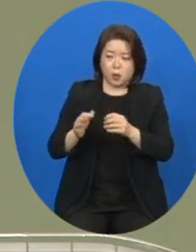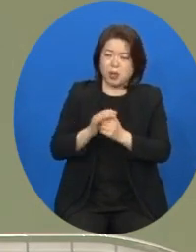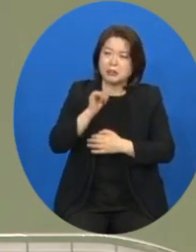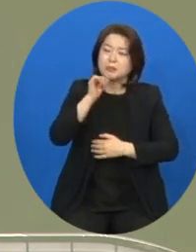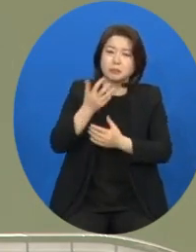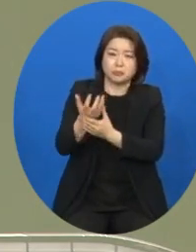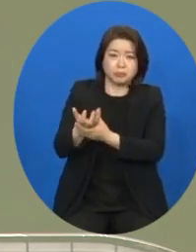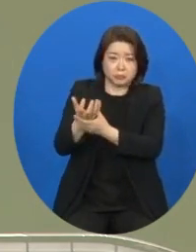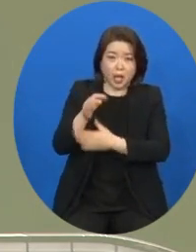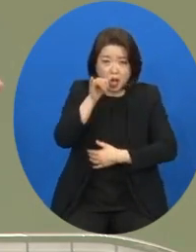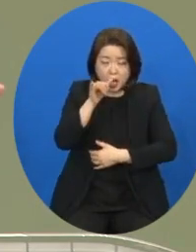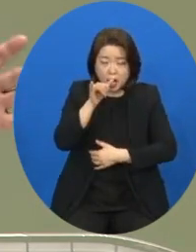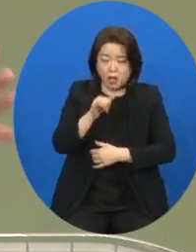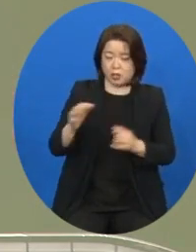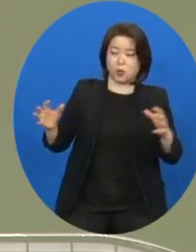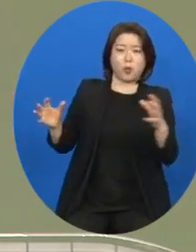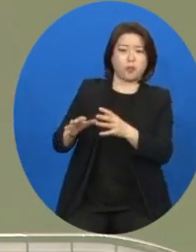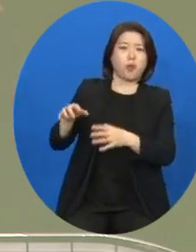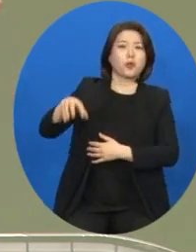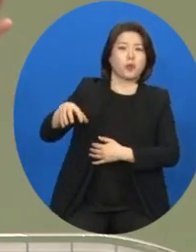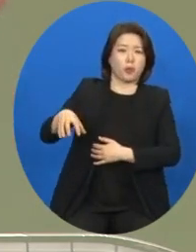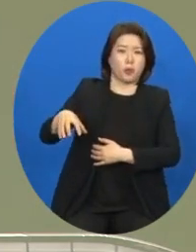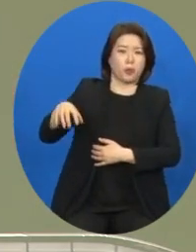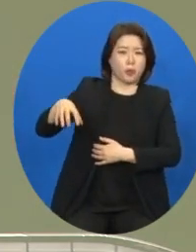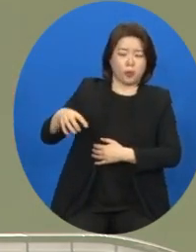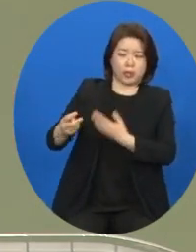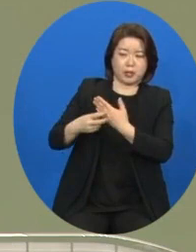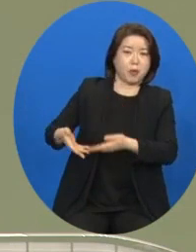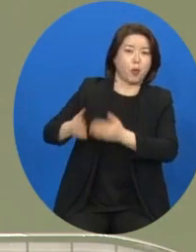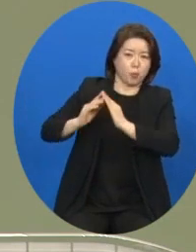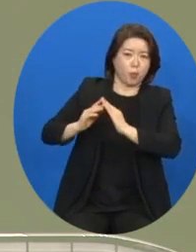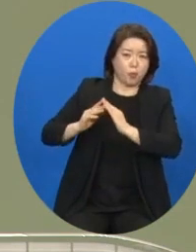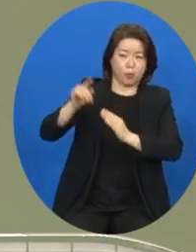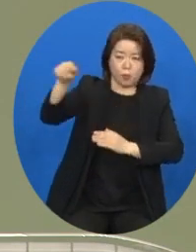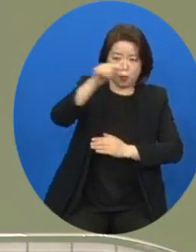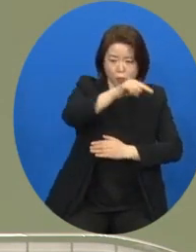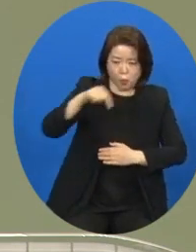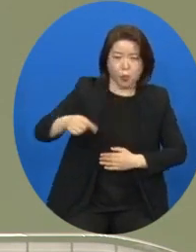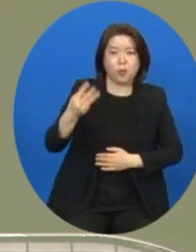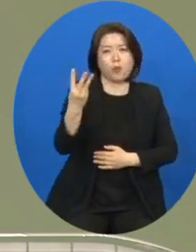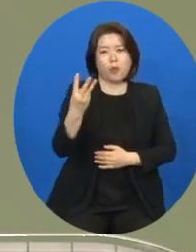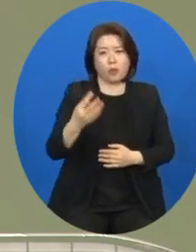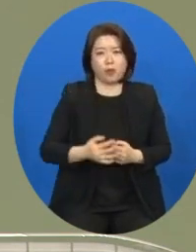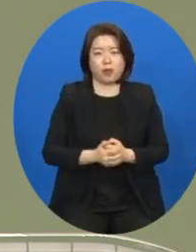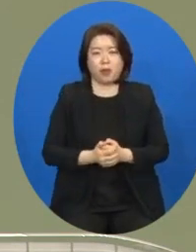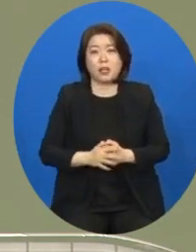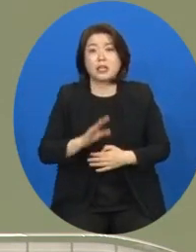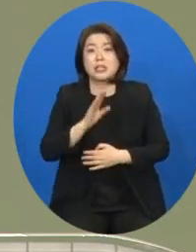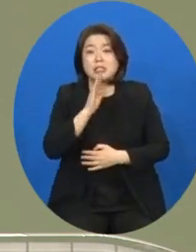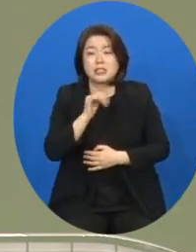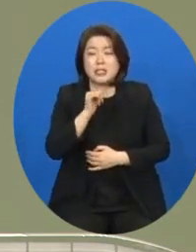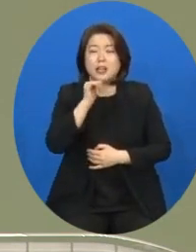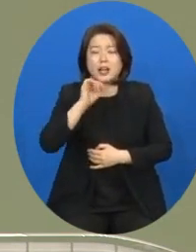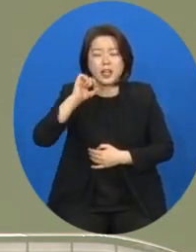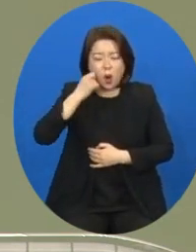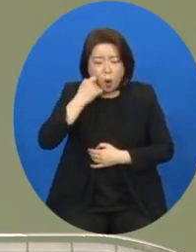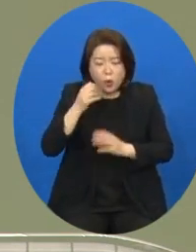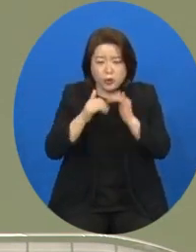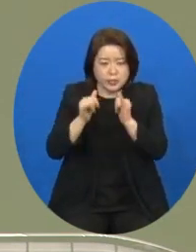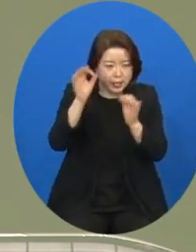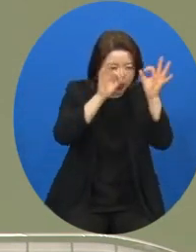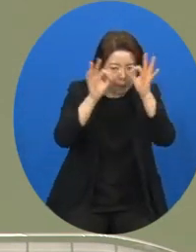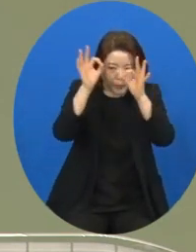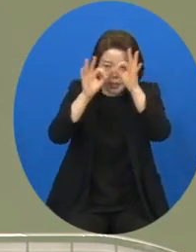거린들 이런 사람들이 모여 지내는 거기다가 병원을 세웠어요. 진짜 가난하고 어려운 사람들을